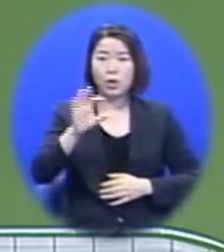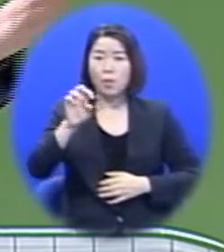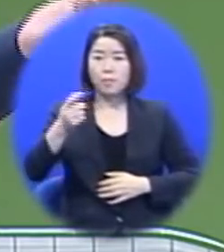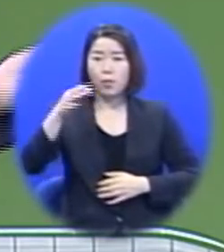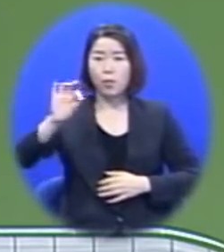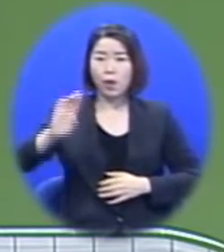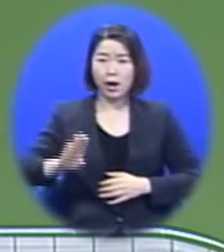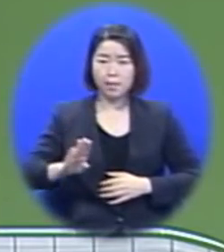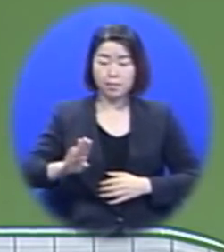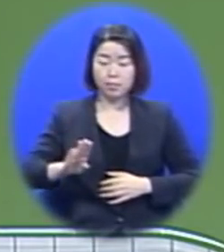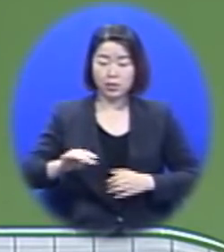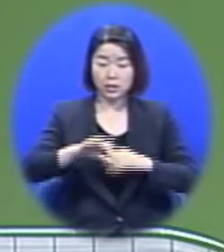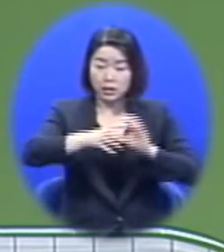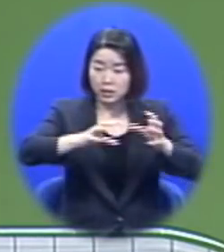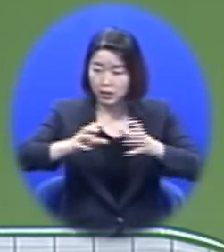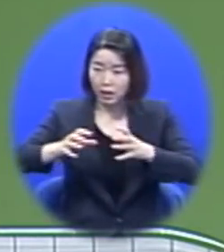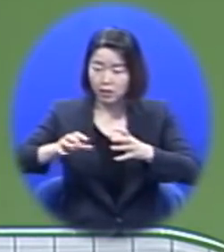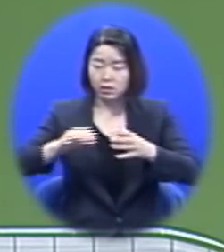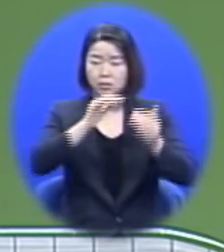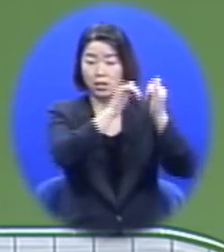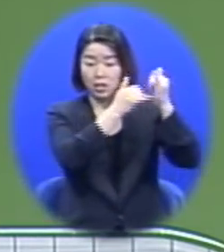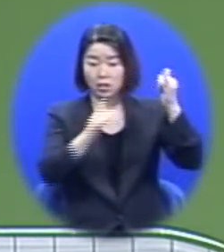역사에 사라져버렸습니다.